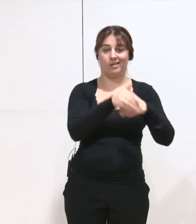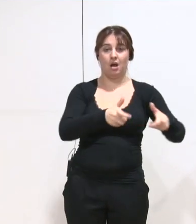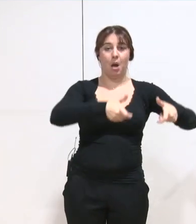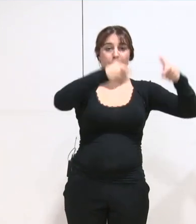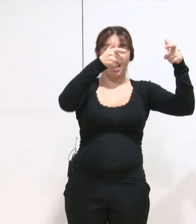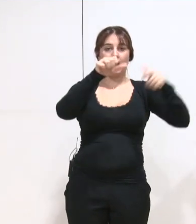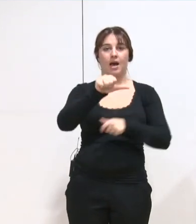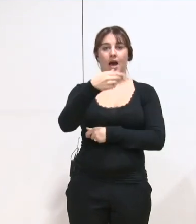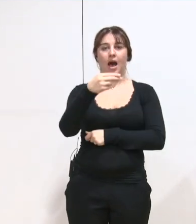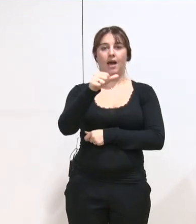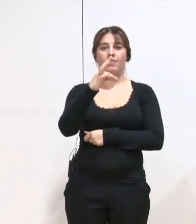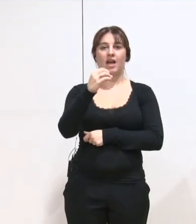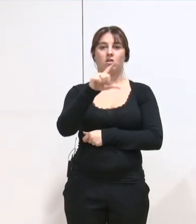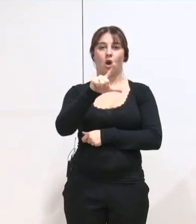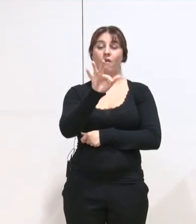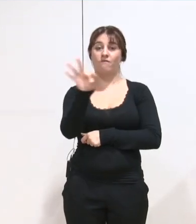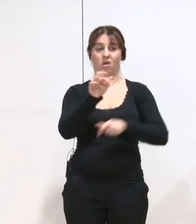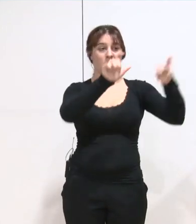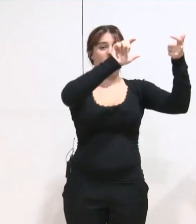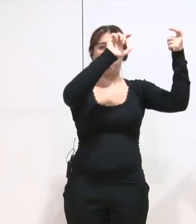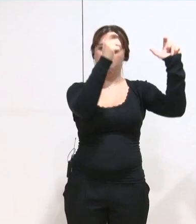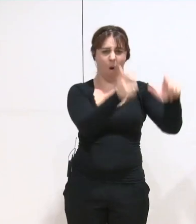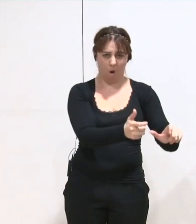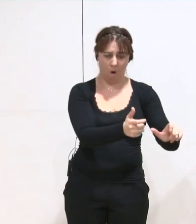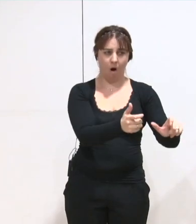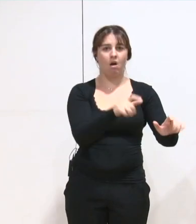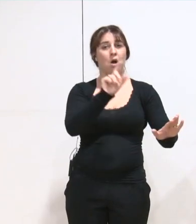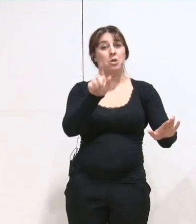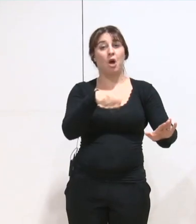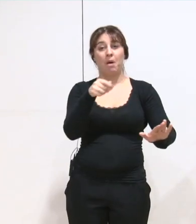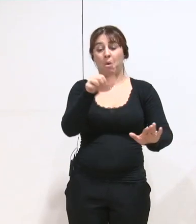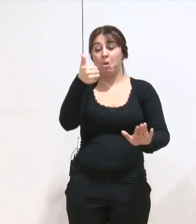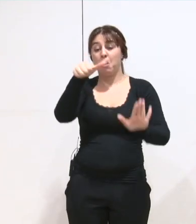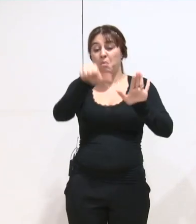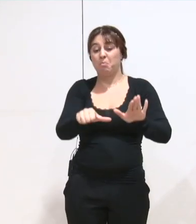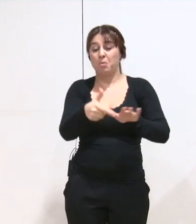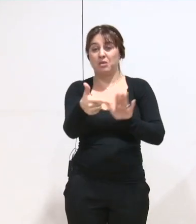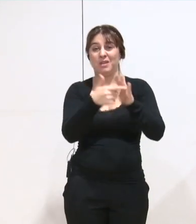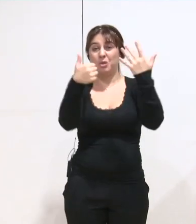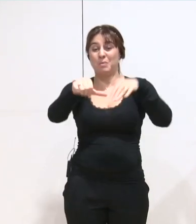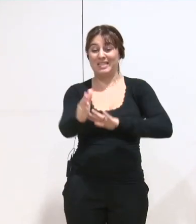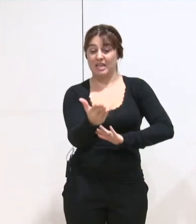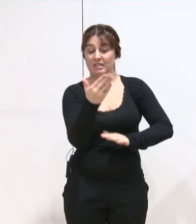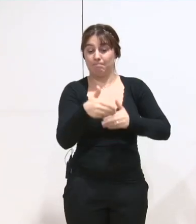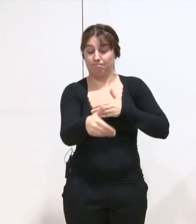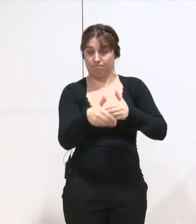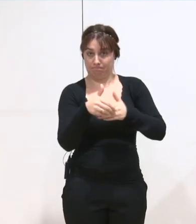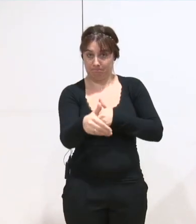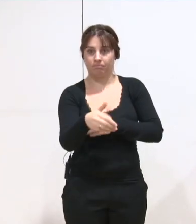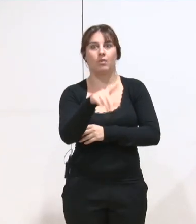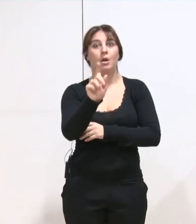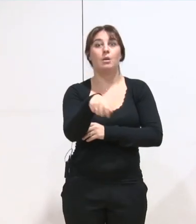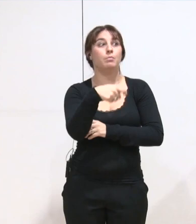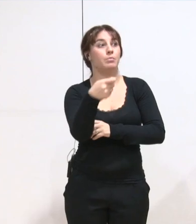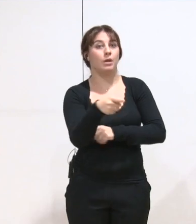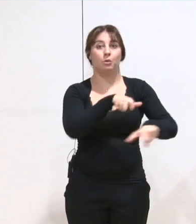Anatole France pour, on va dire, maximum premier semestre 2007. Et bien évidemment, puisqu'il y a